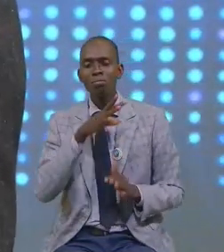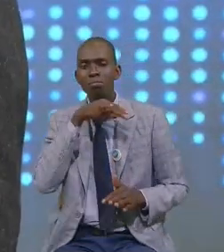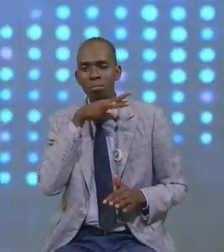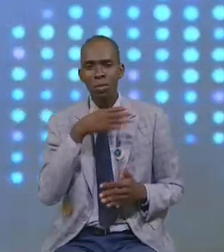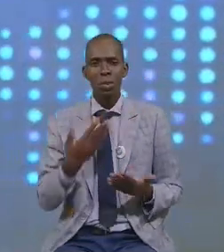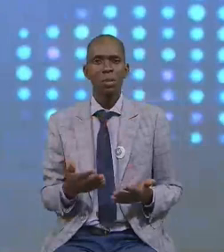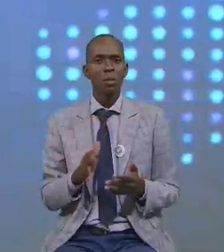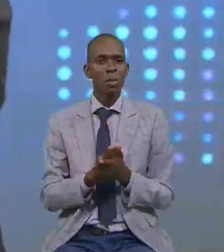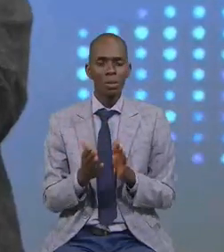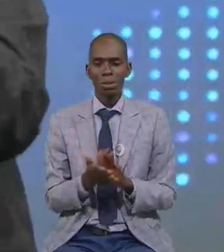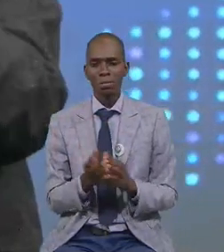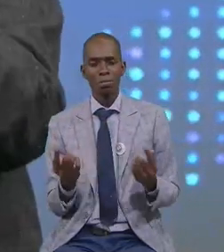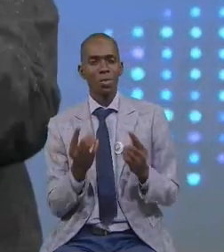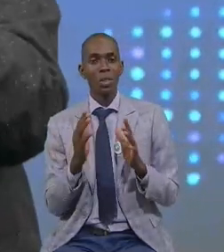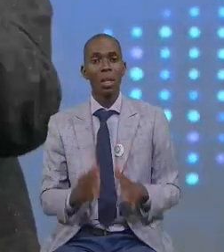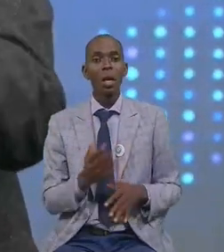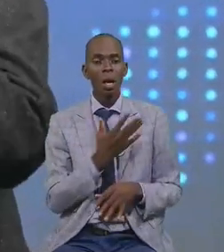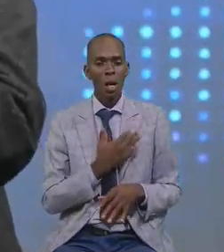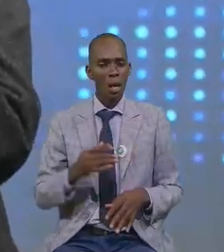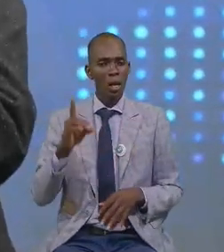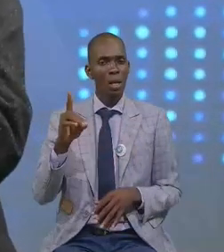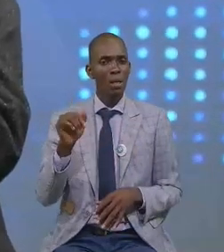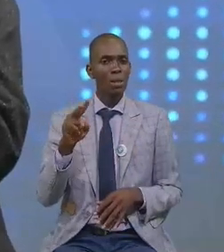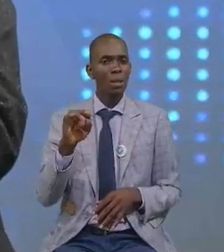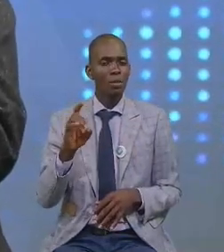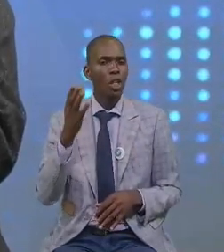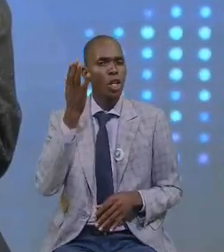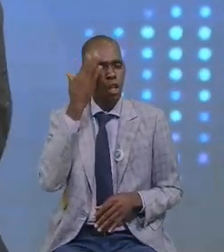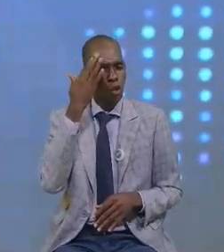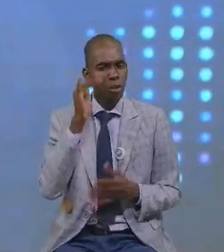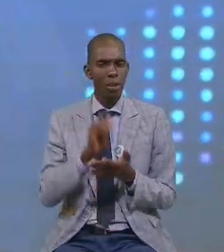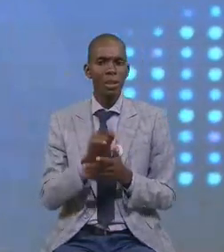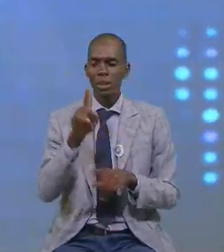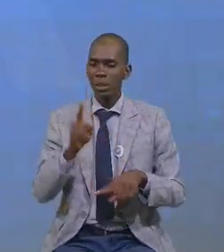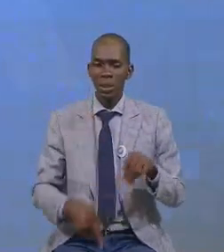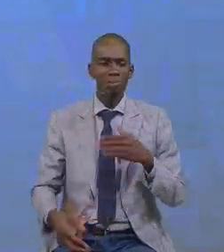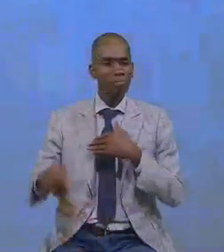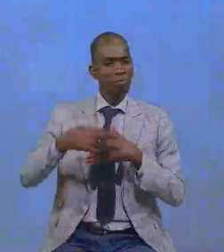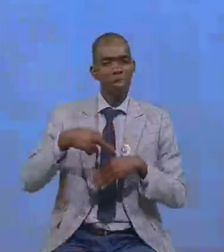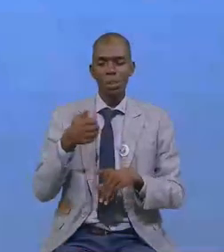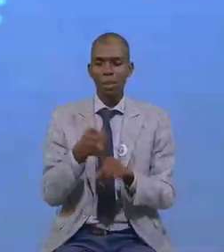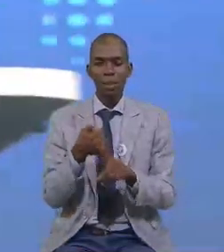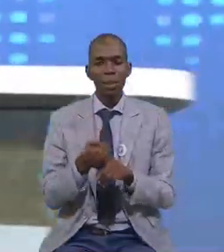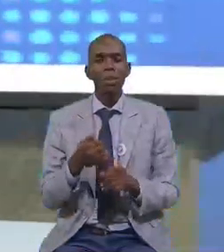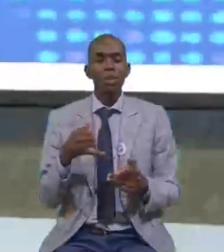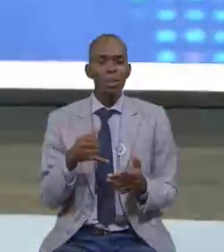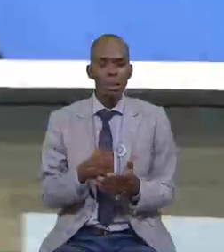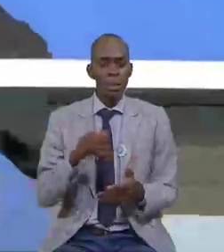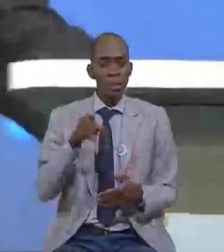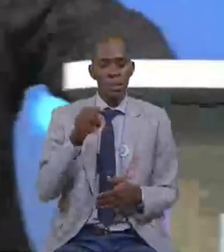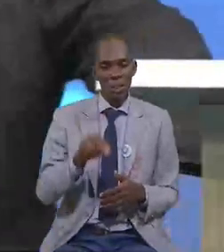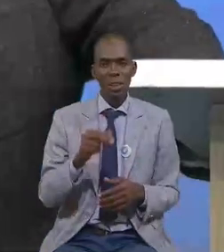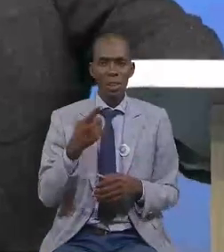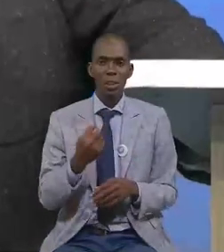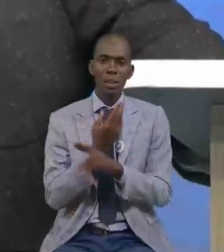devenu perverti et il savait qu'il ne pouvait pas se restaurer. Alors, il faut le